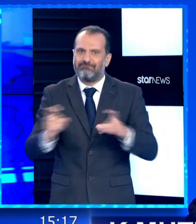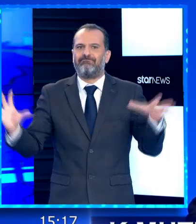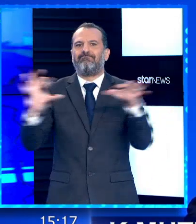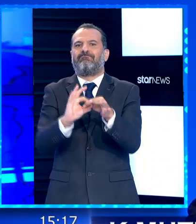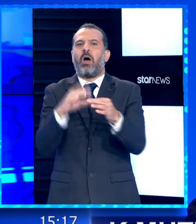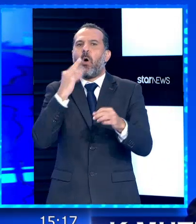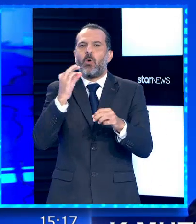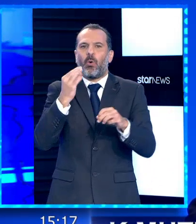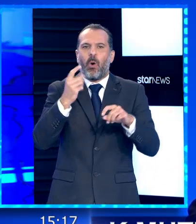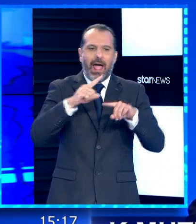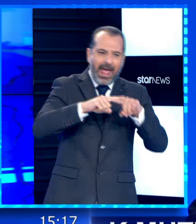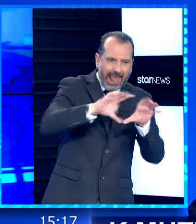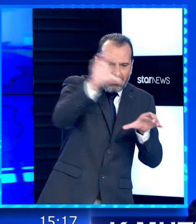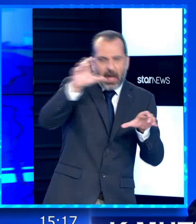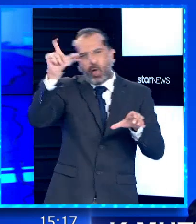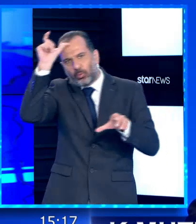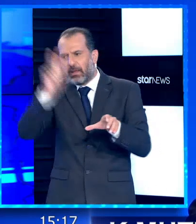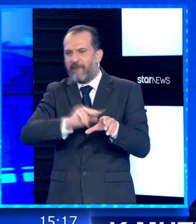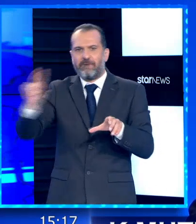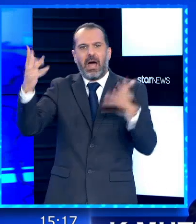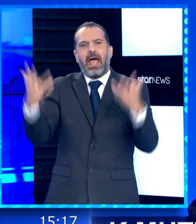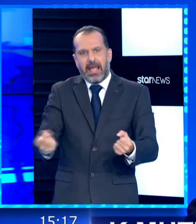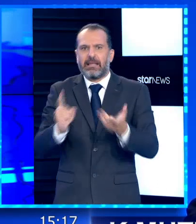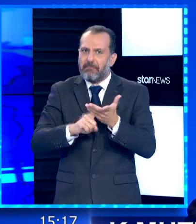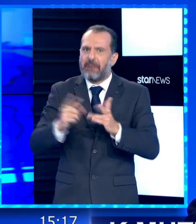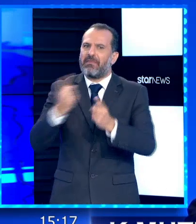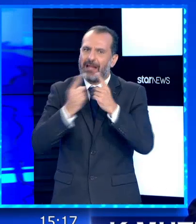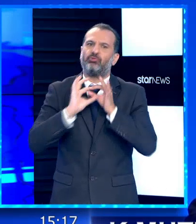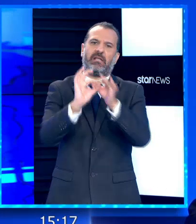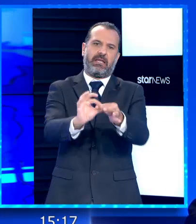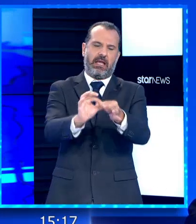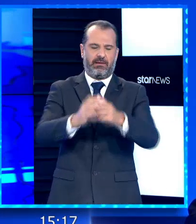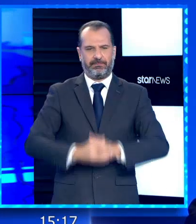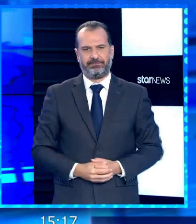μπορούν να συζητούν και να μην υπάρχει ένταση στο πεδίο. Σε ευχαριστώ πολύ, Γιώργο Ευγενίδη.